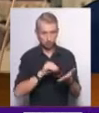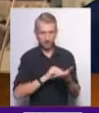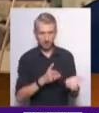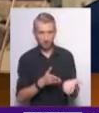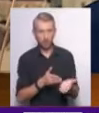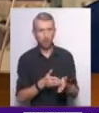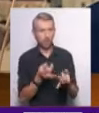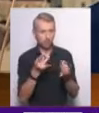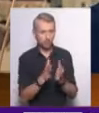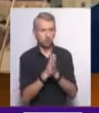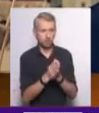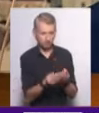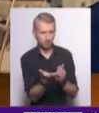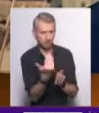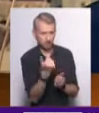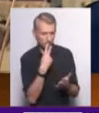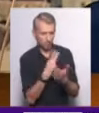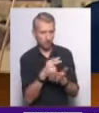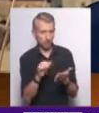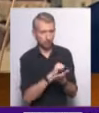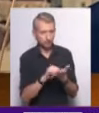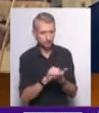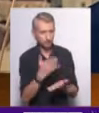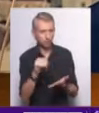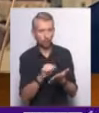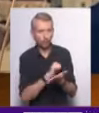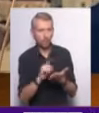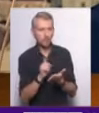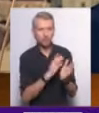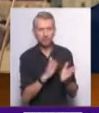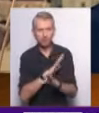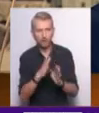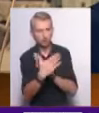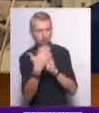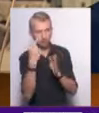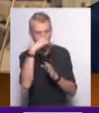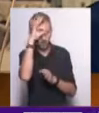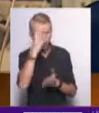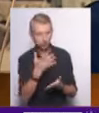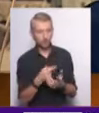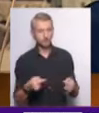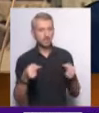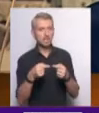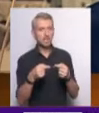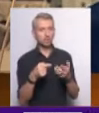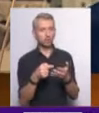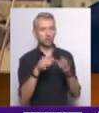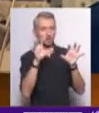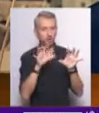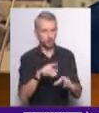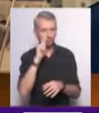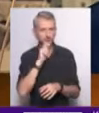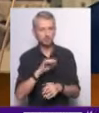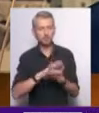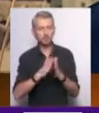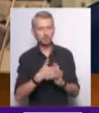Банально прошу показати документи, якщо в документах щось не в порядку викликає поліцію, згідно закону України про